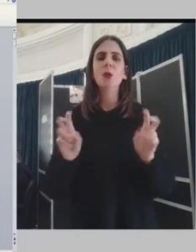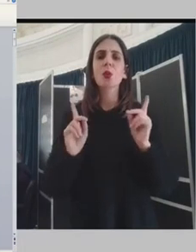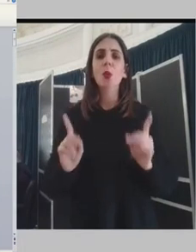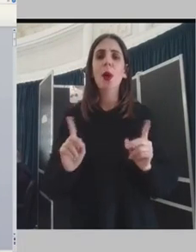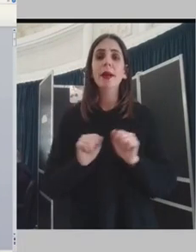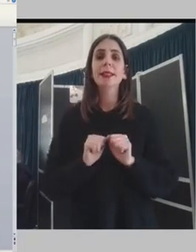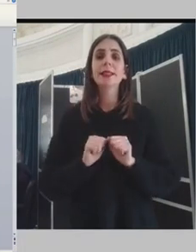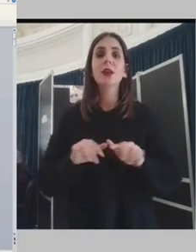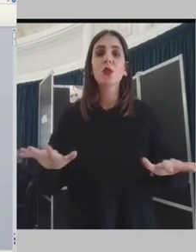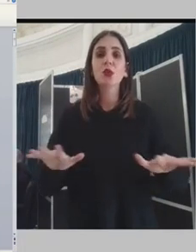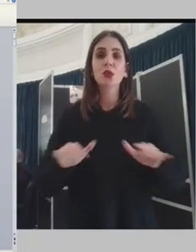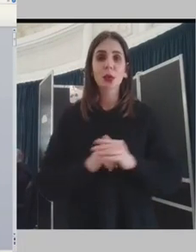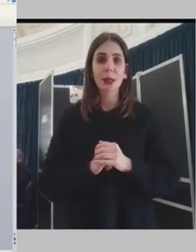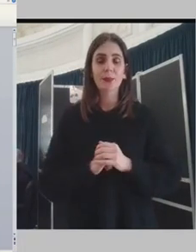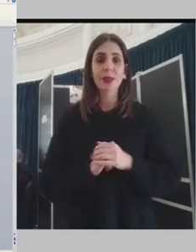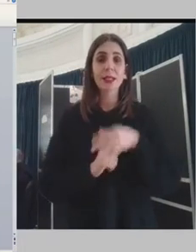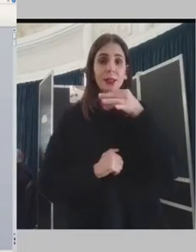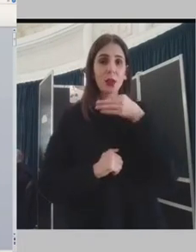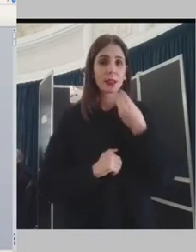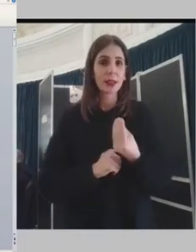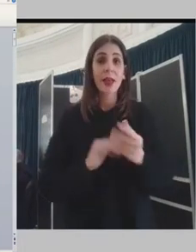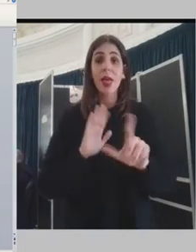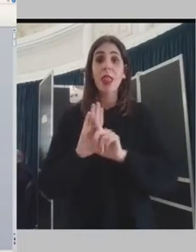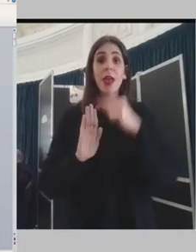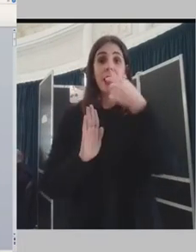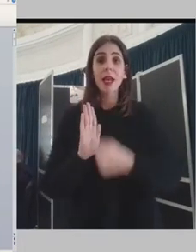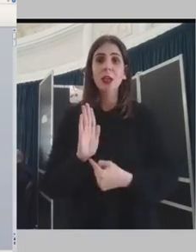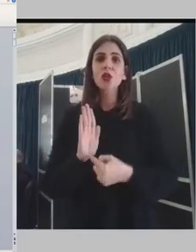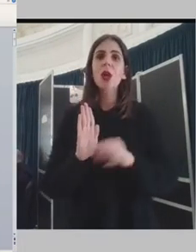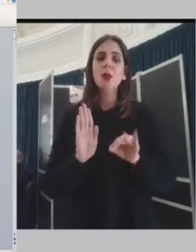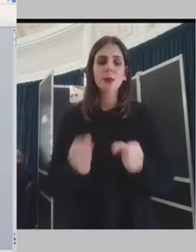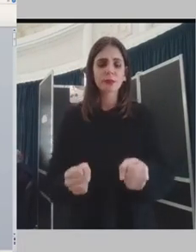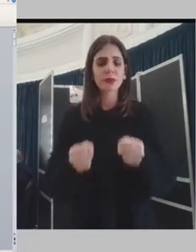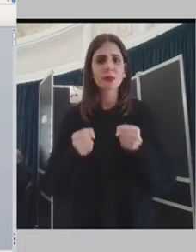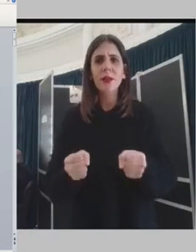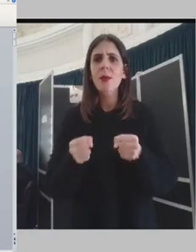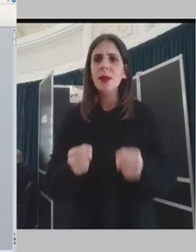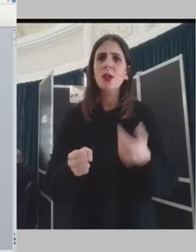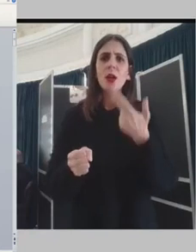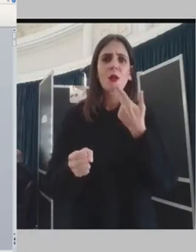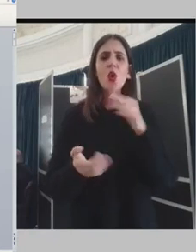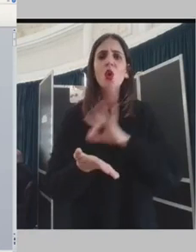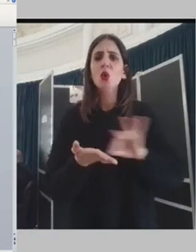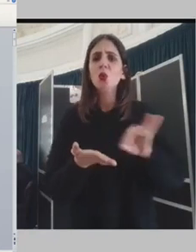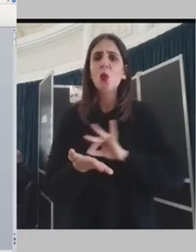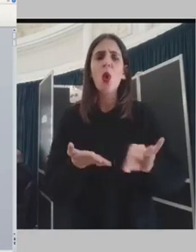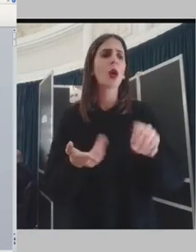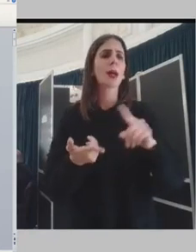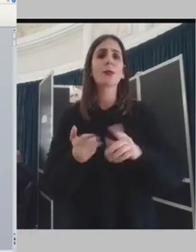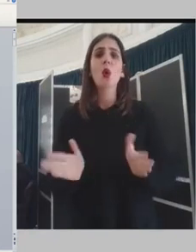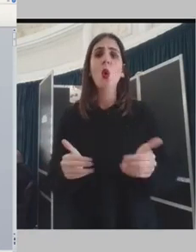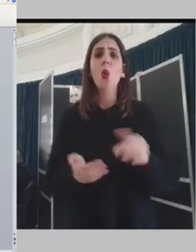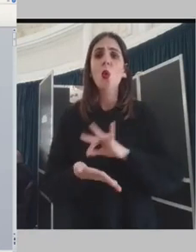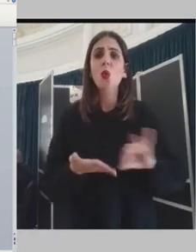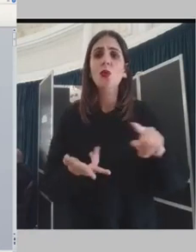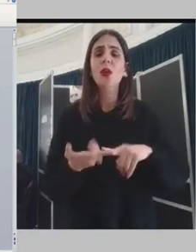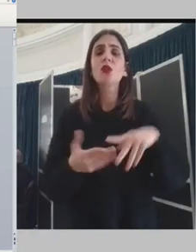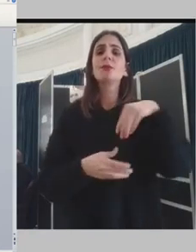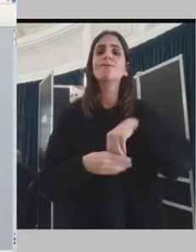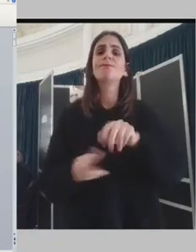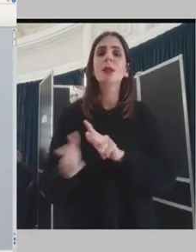Quindi la legge spinge alla diffusione dei defibrillatori nelle scuole, negli uffici, nei mezzi di trasporto,